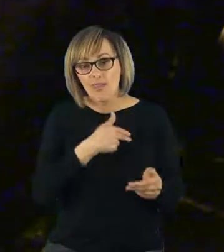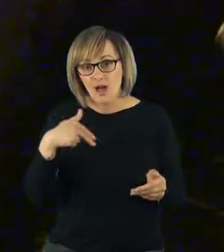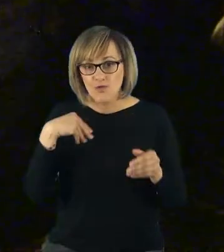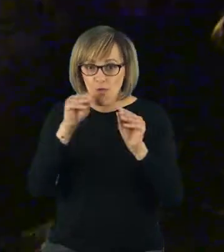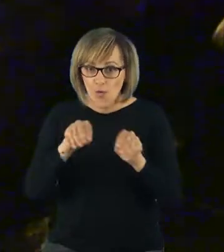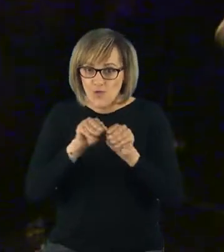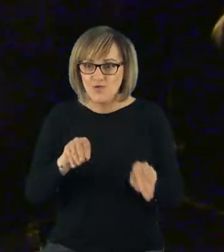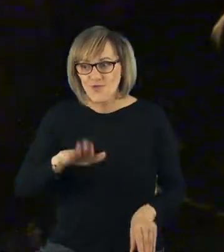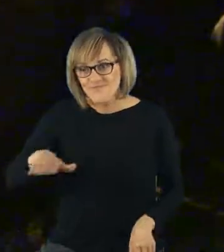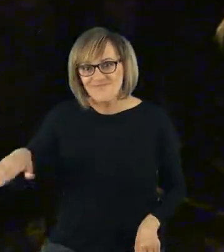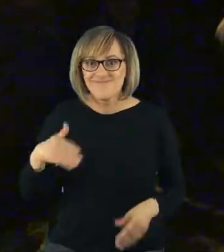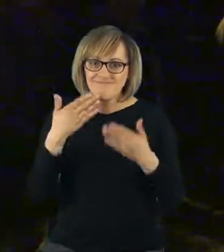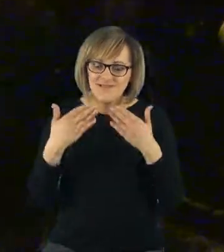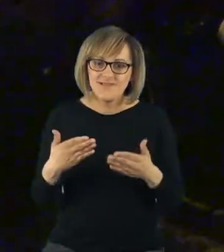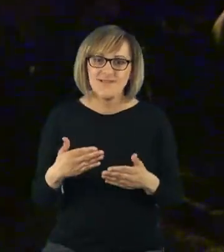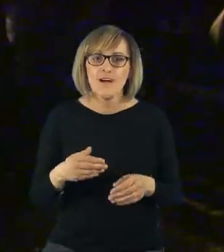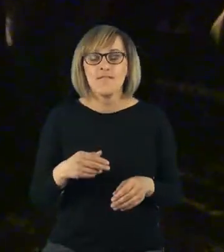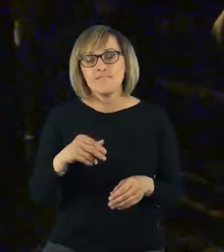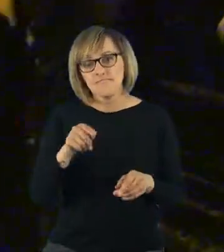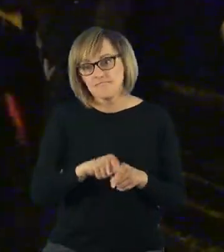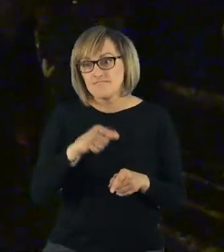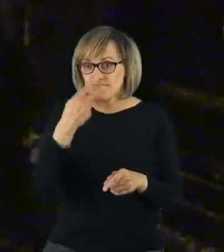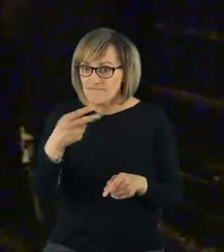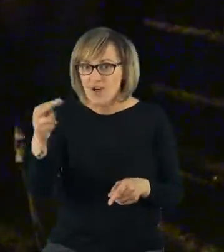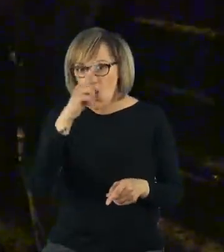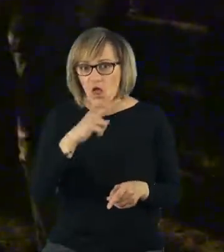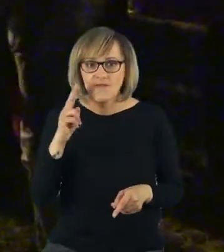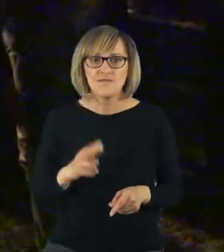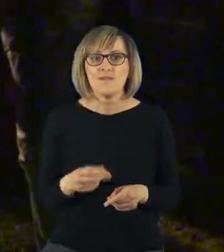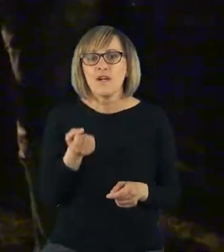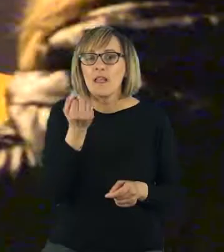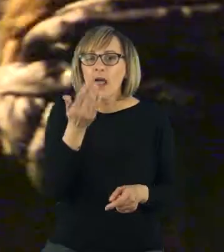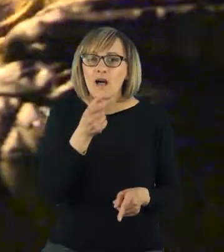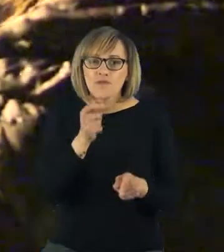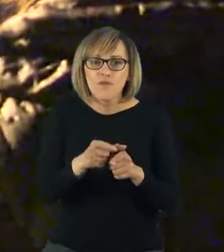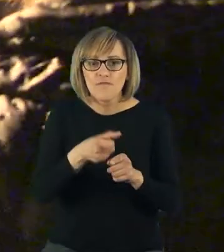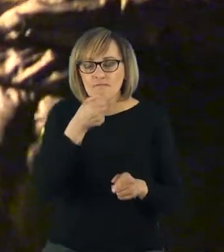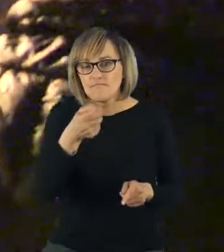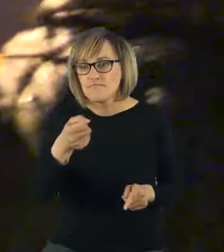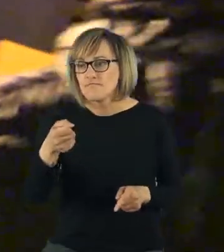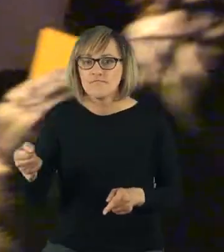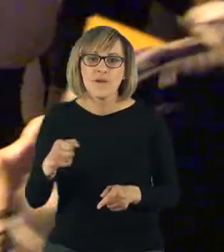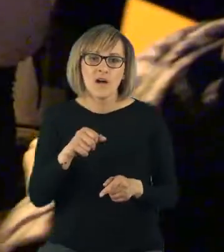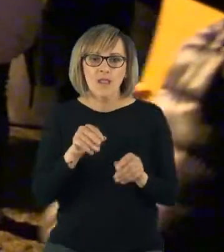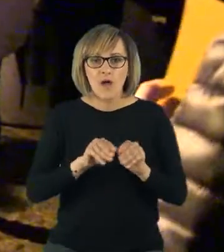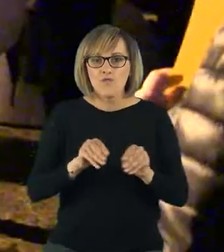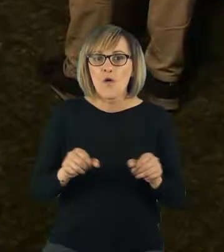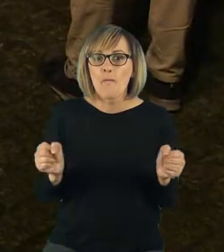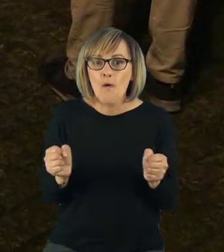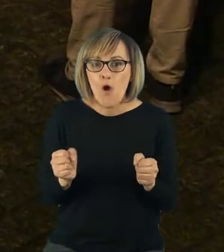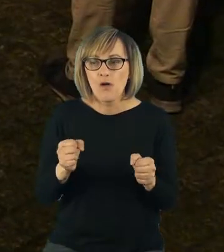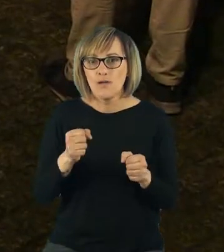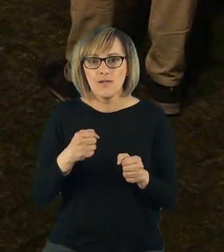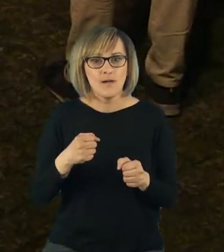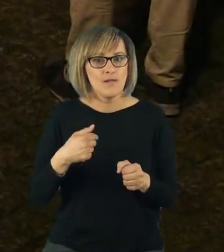ich, i podziękować naszym rodzicom, bo też ich widzę. Powiedzieć kilka słów do mikrofonu. Boją się nauczyciele i ja to rozumiem.